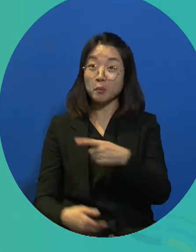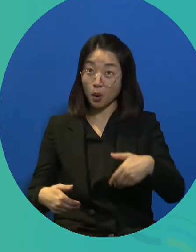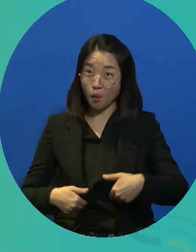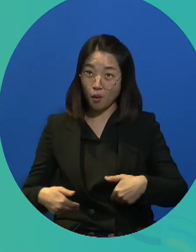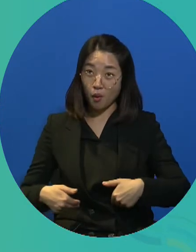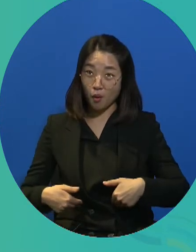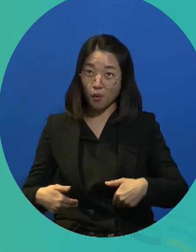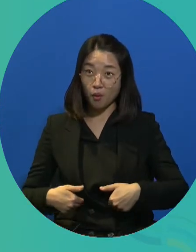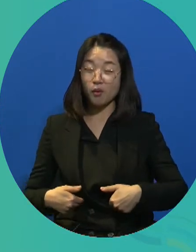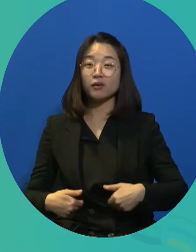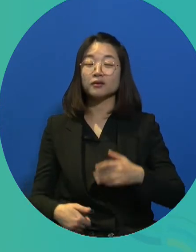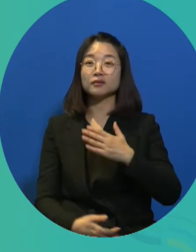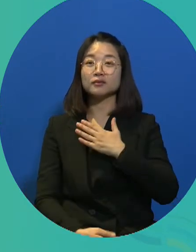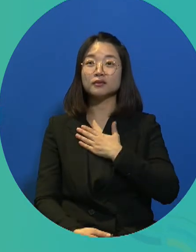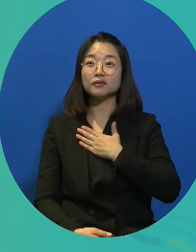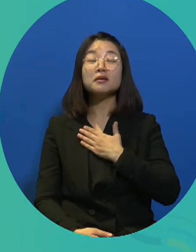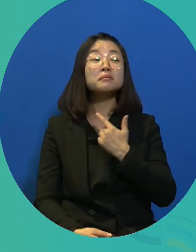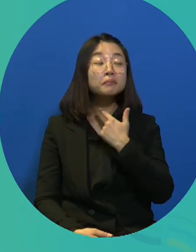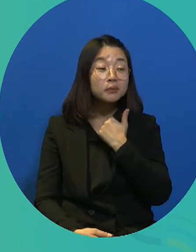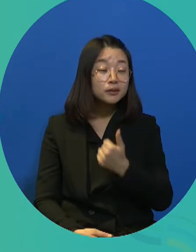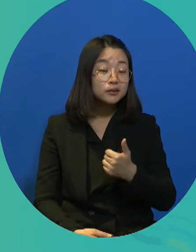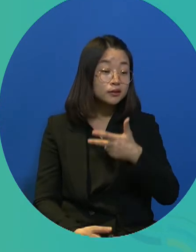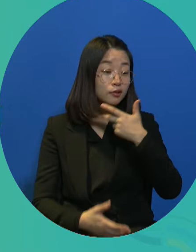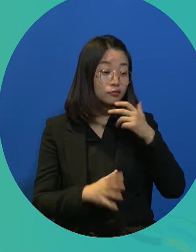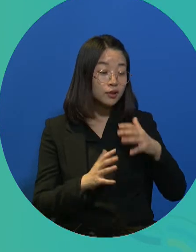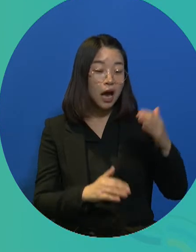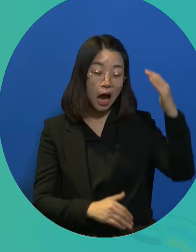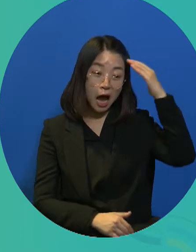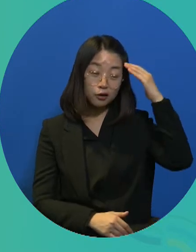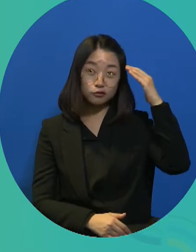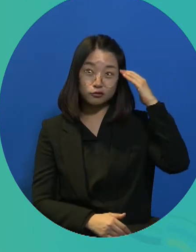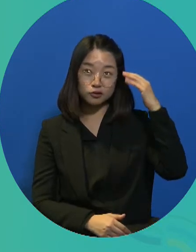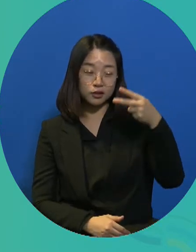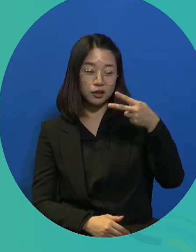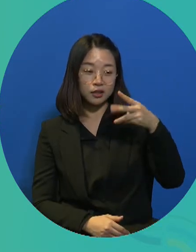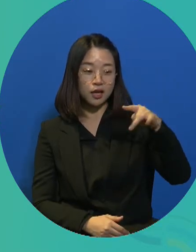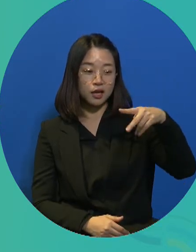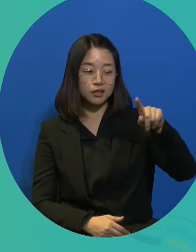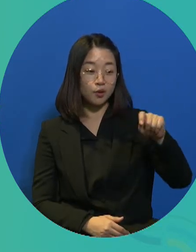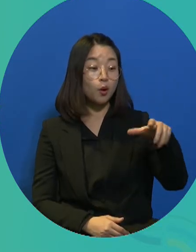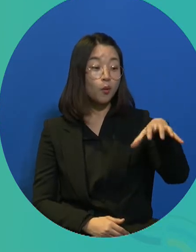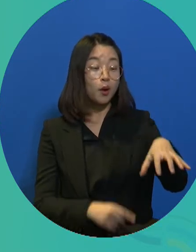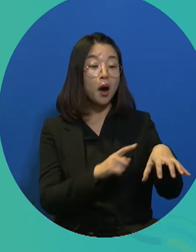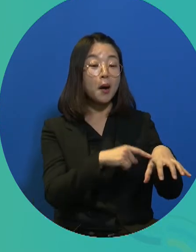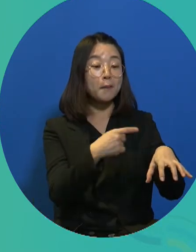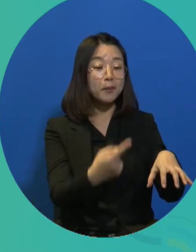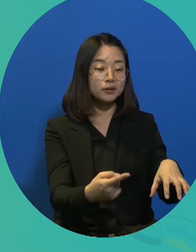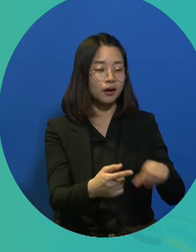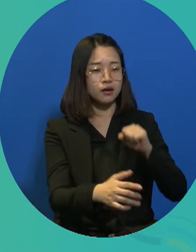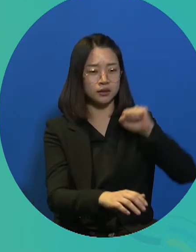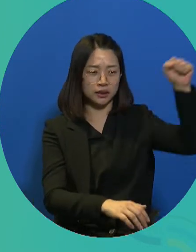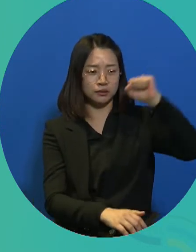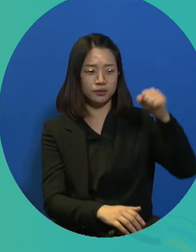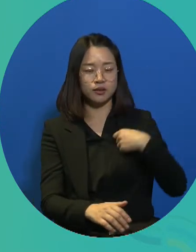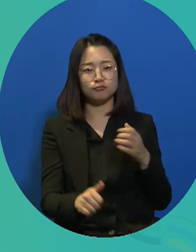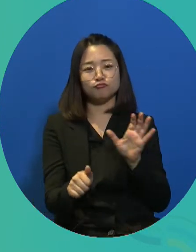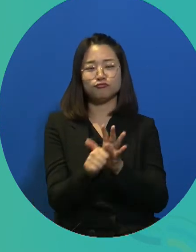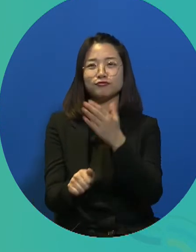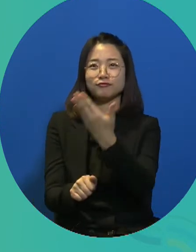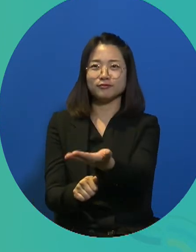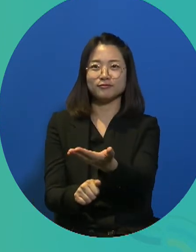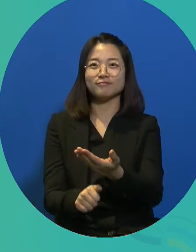필요하시면은 저희가 여기 영국에 있는 한국 대사관 밖에서 시위를 해드릴 수도 있고요. 연대를 할 수 있기 때문에 말씀해